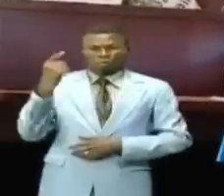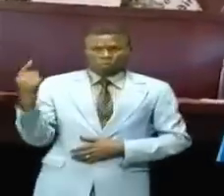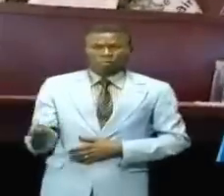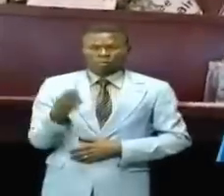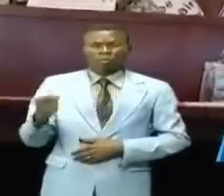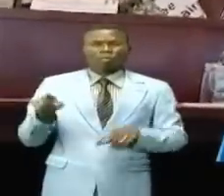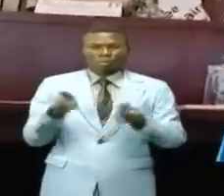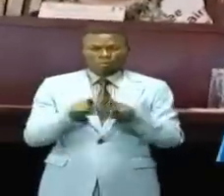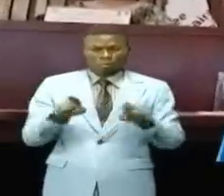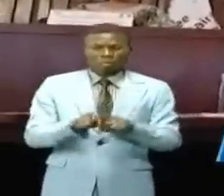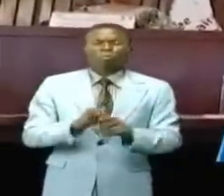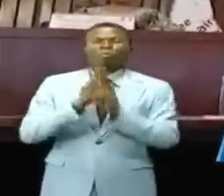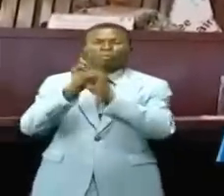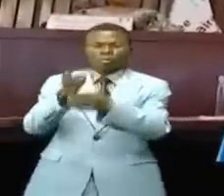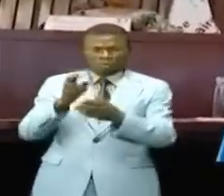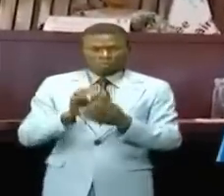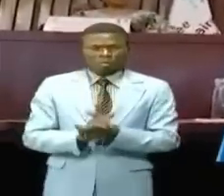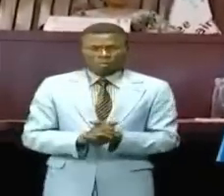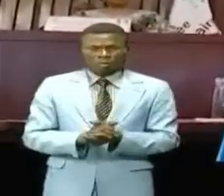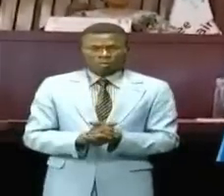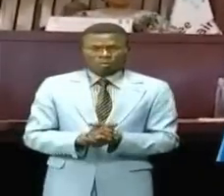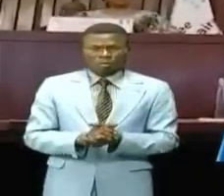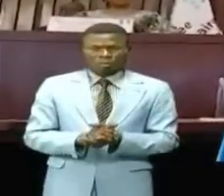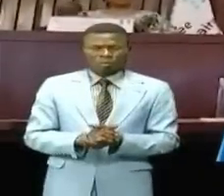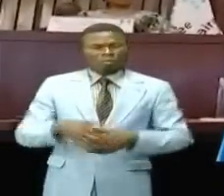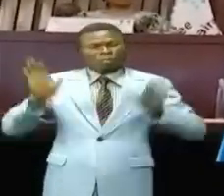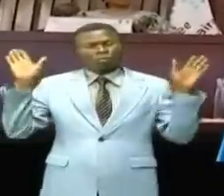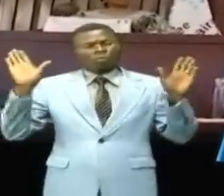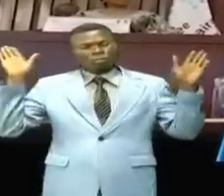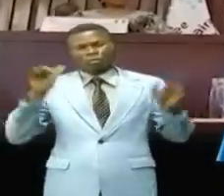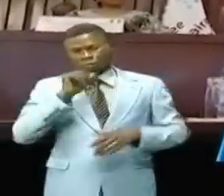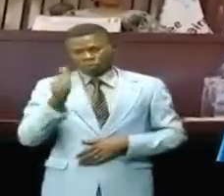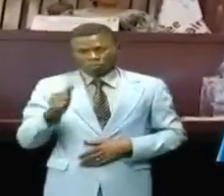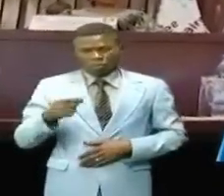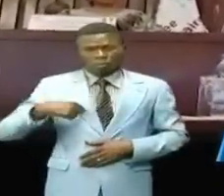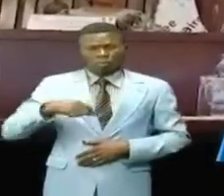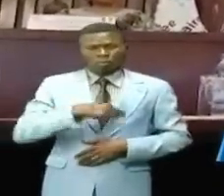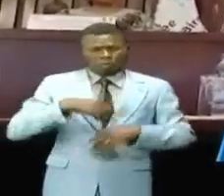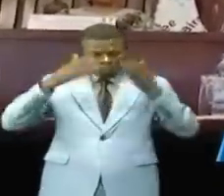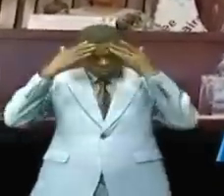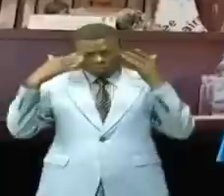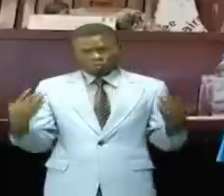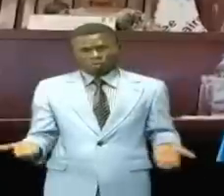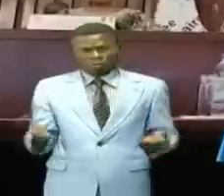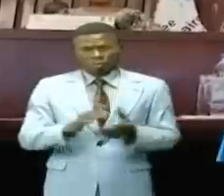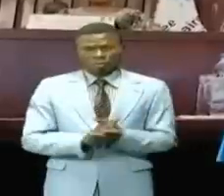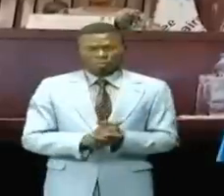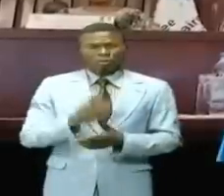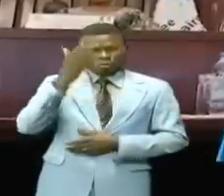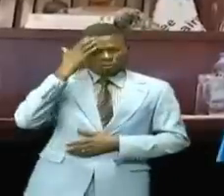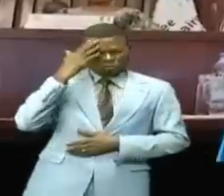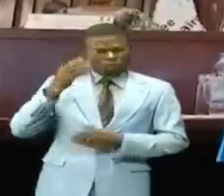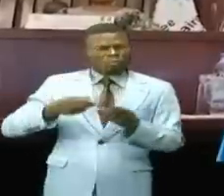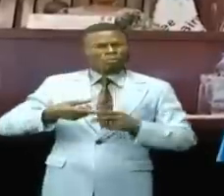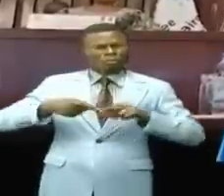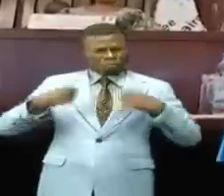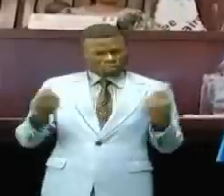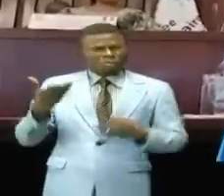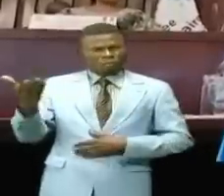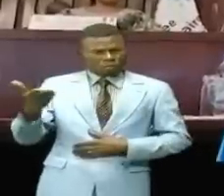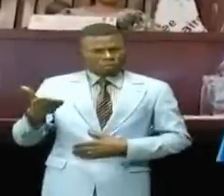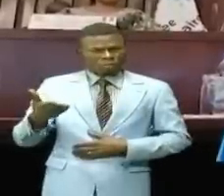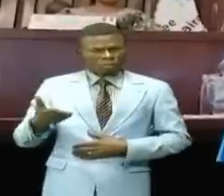même argumentation. C'est le négativisme. C'est le nihilisme. On connaît la traversée. Ça a joué pendant